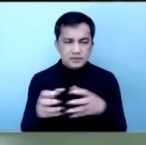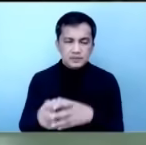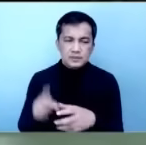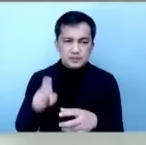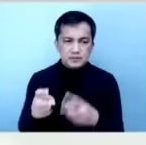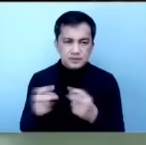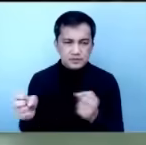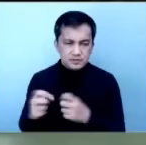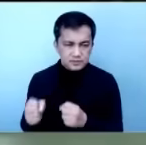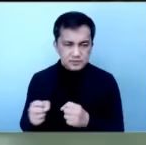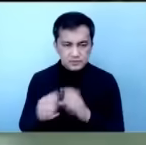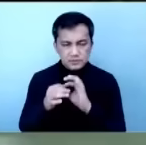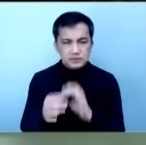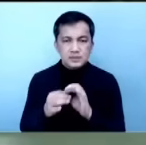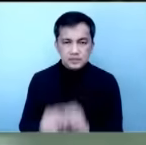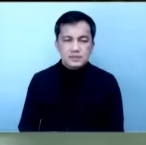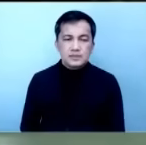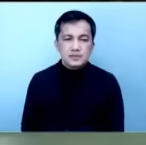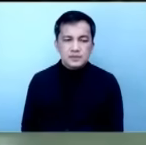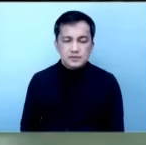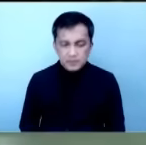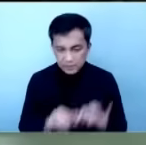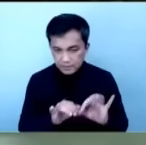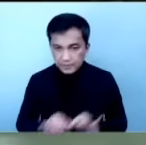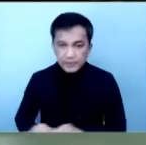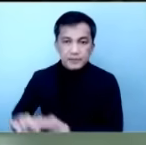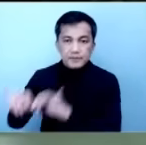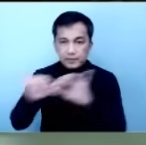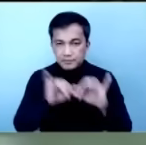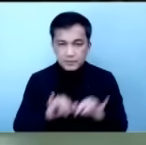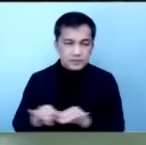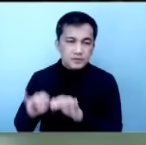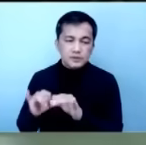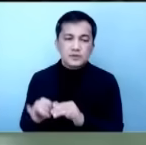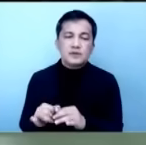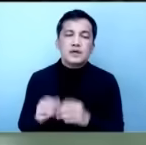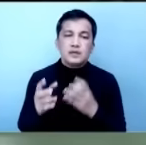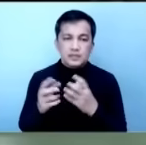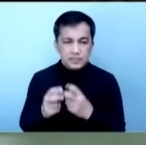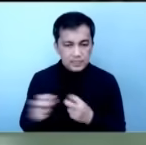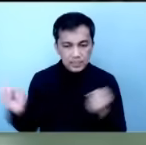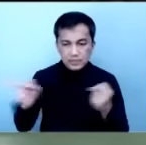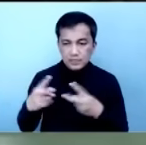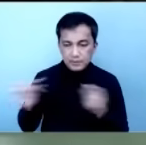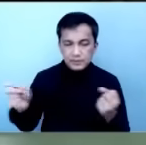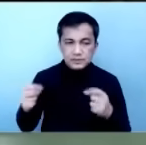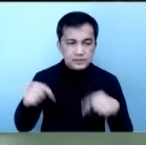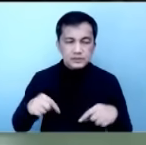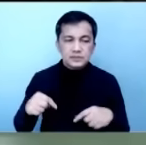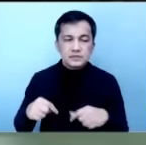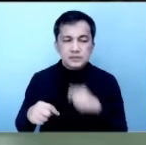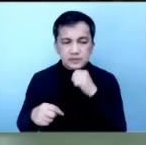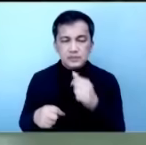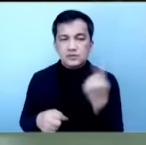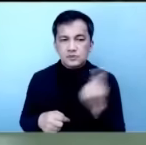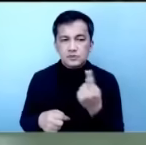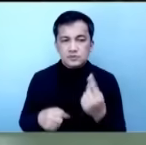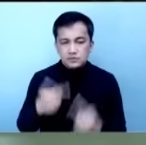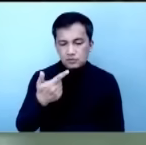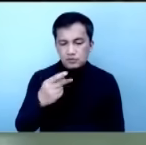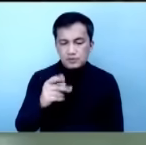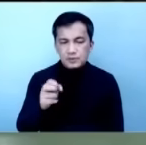nagkakaisa pare-pareho ang ah laban dito at hindi lamang yung mga governors